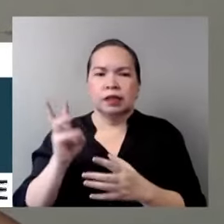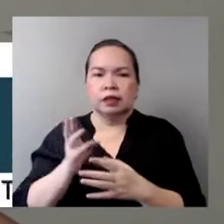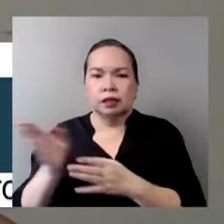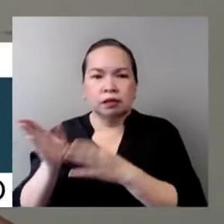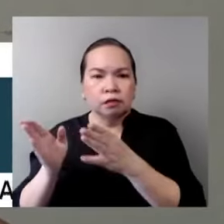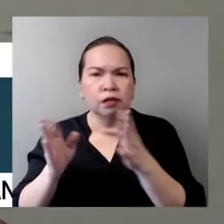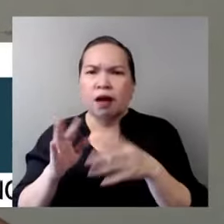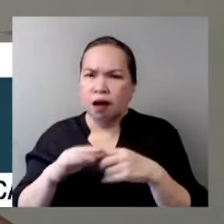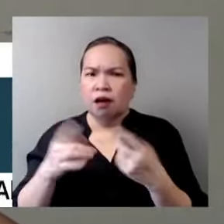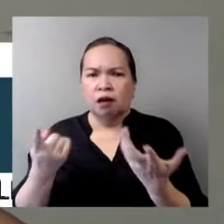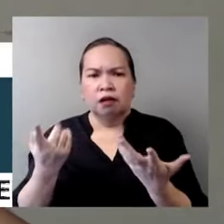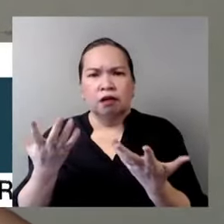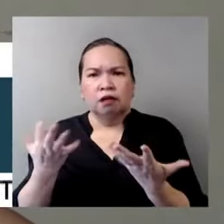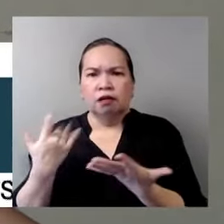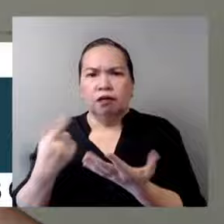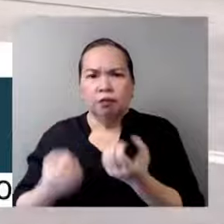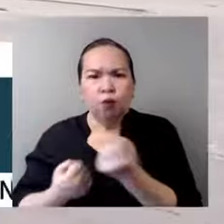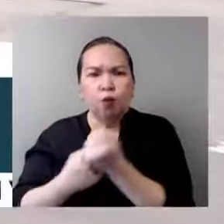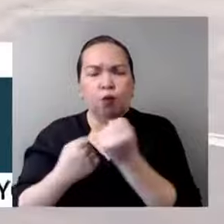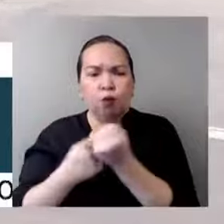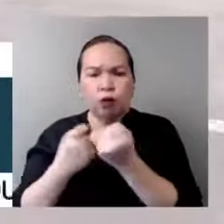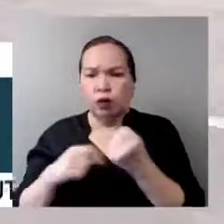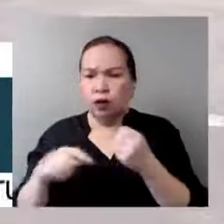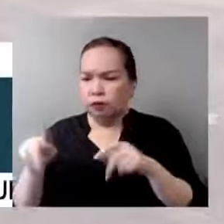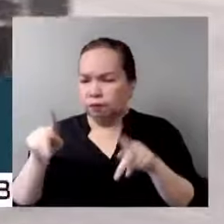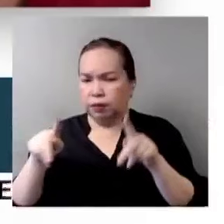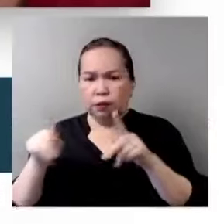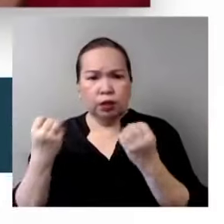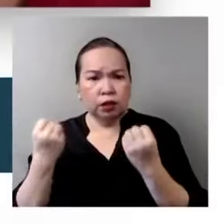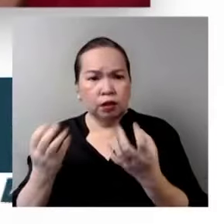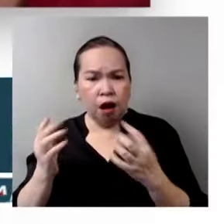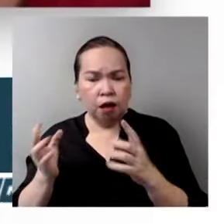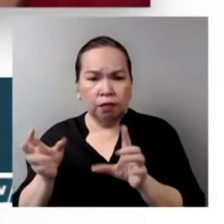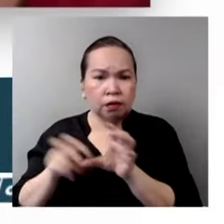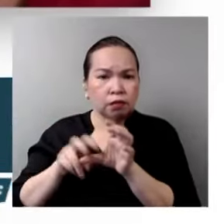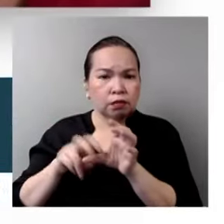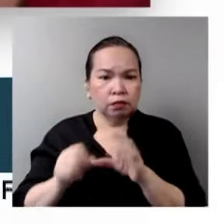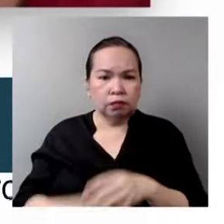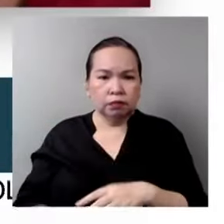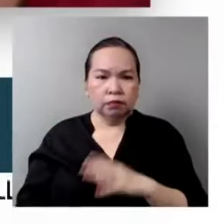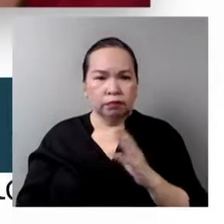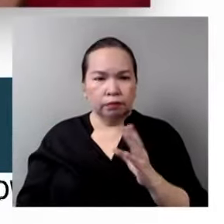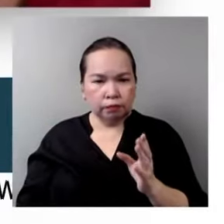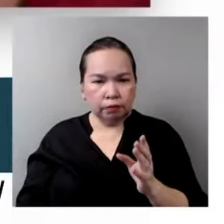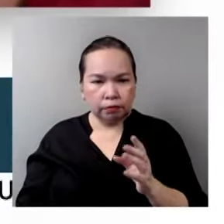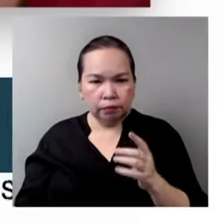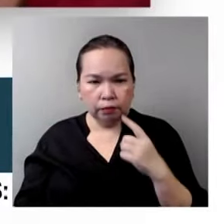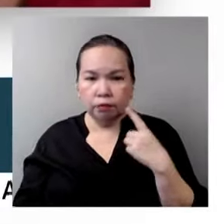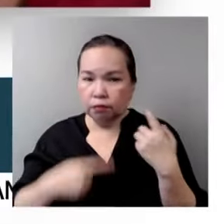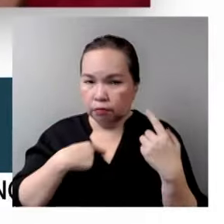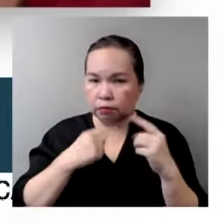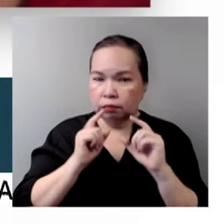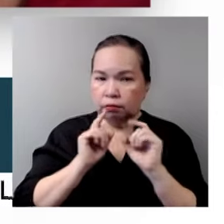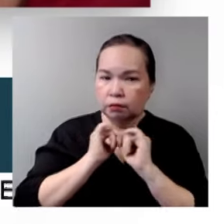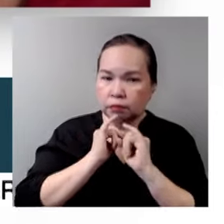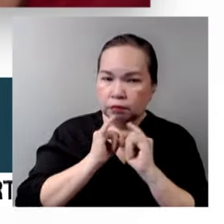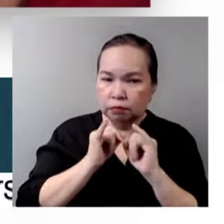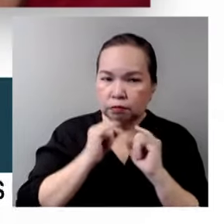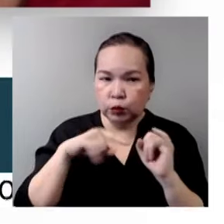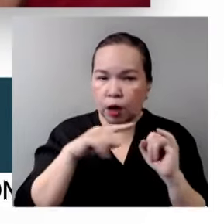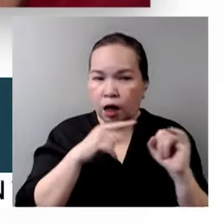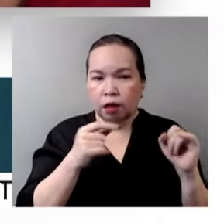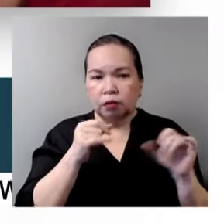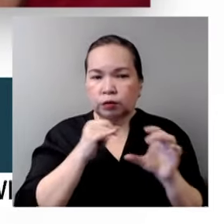sasaluhin yung mga pasahero dyan? Aking instructions sa aking mga nasasabihan sa pasang masa, sa mga co-ops at korporasyon